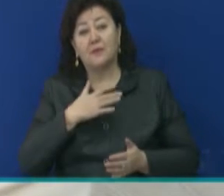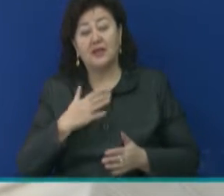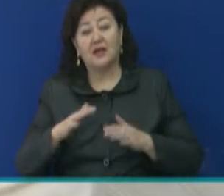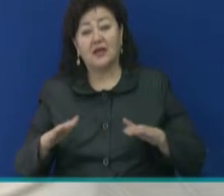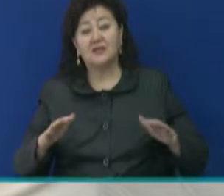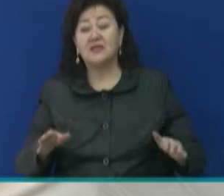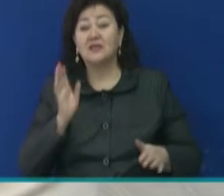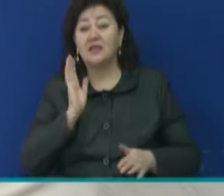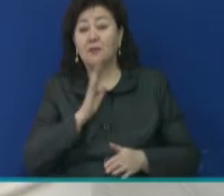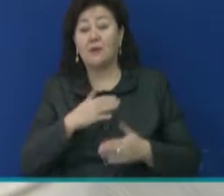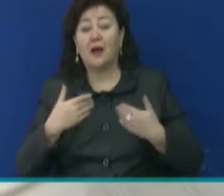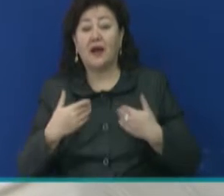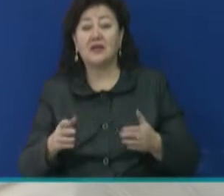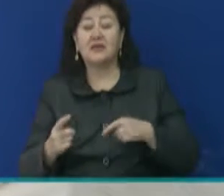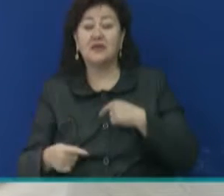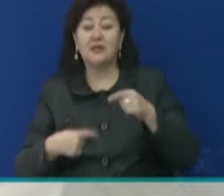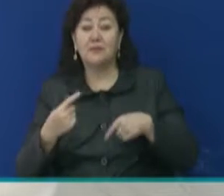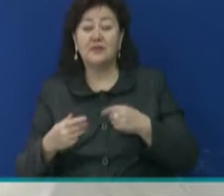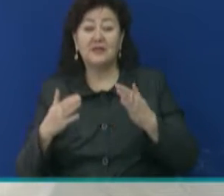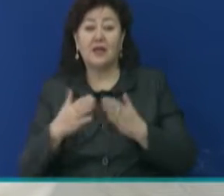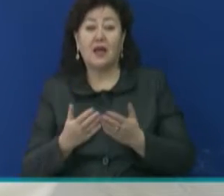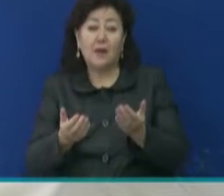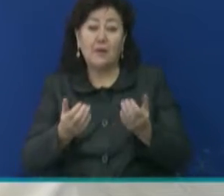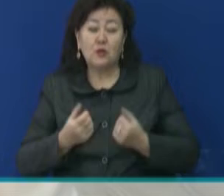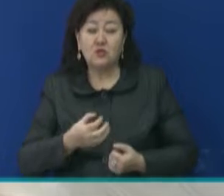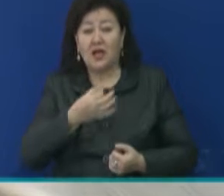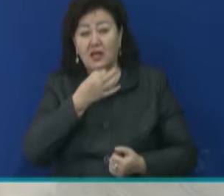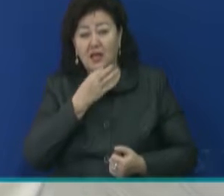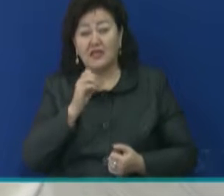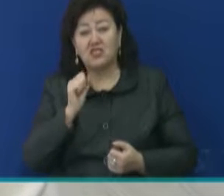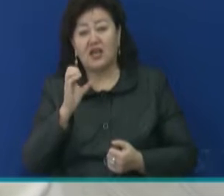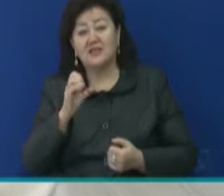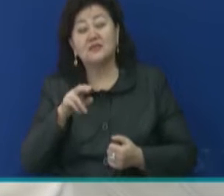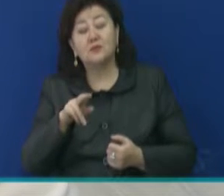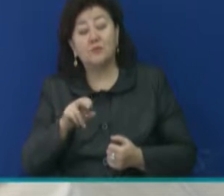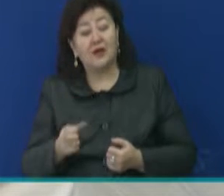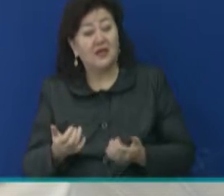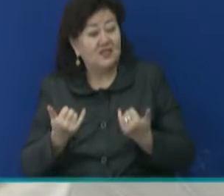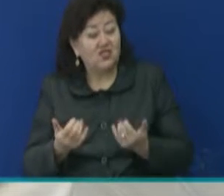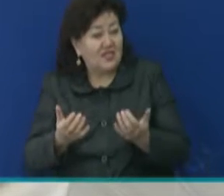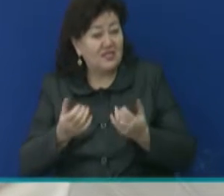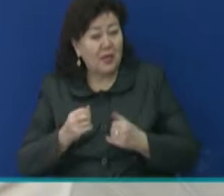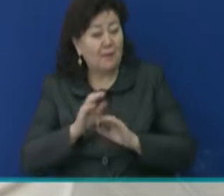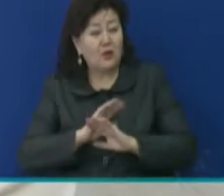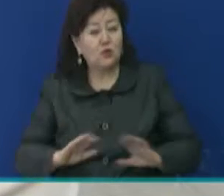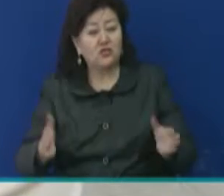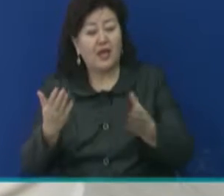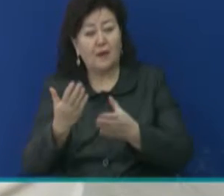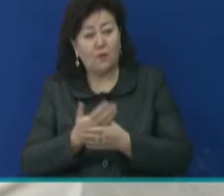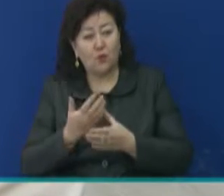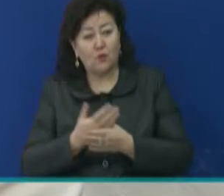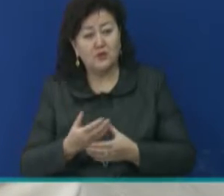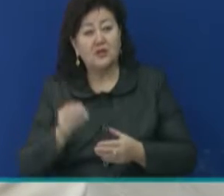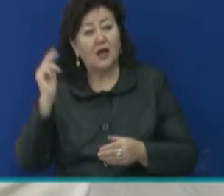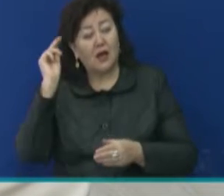открыла бизнес у себя дома раньше получала адрес на социальную помощь А теперь не получая помощи от государства собирается